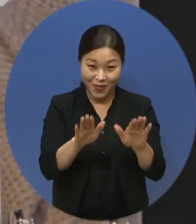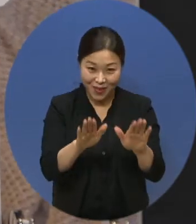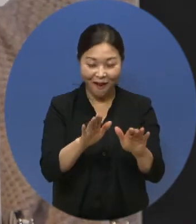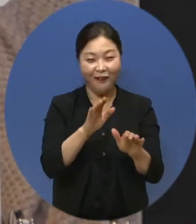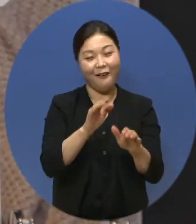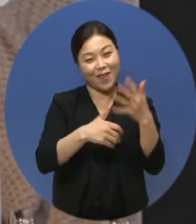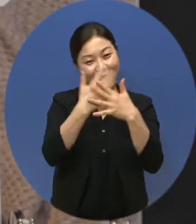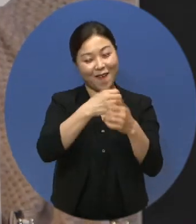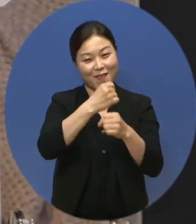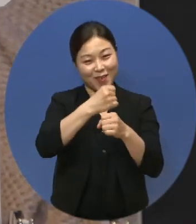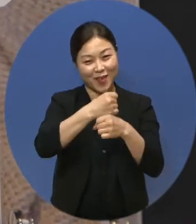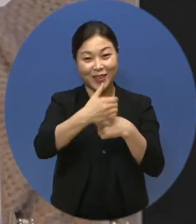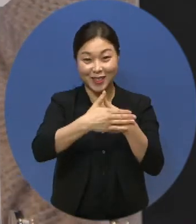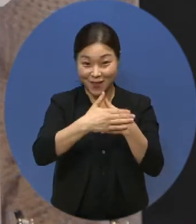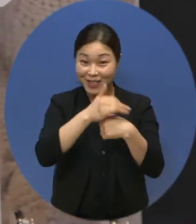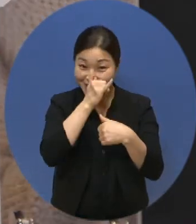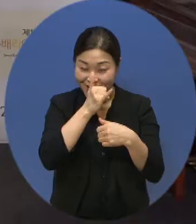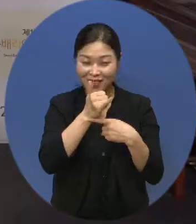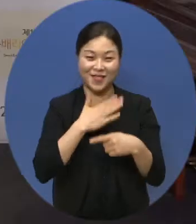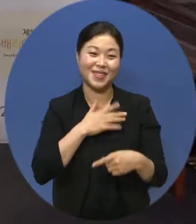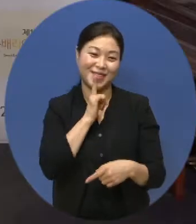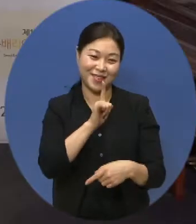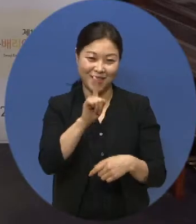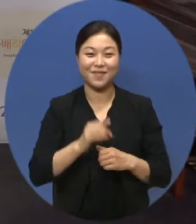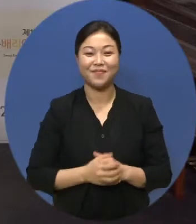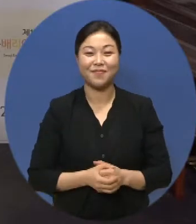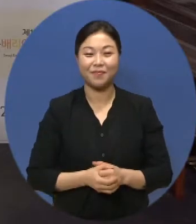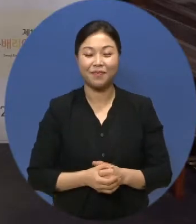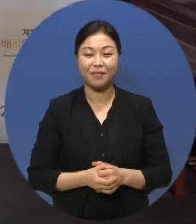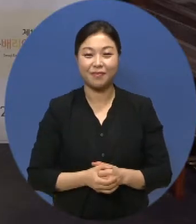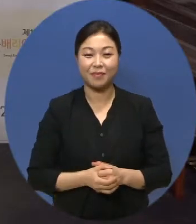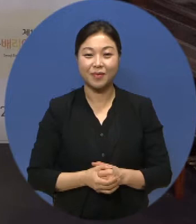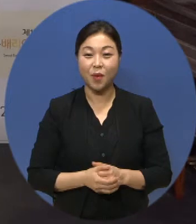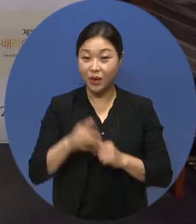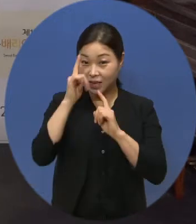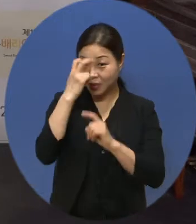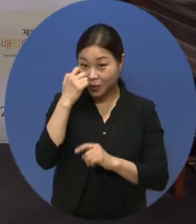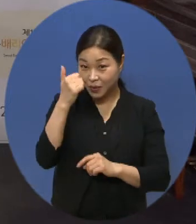해가지고 감사하게 지원하게 되었습니다. 그래요. 그리고 우리 이 감독님.